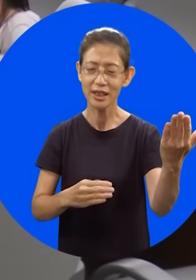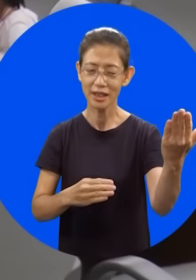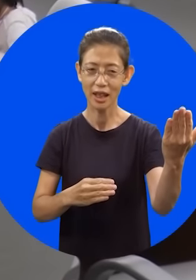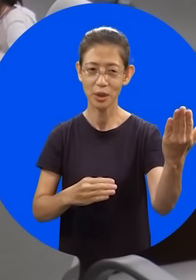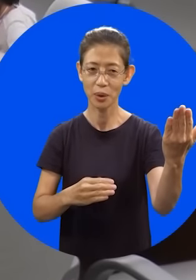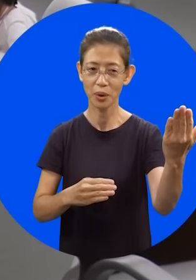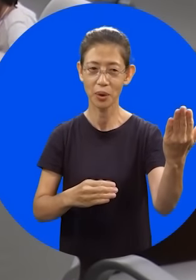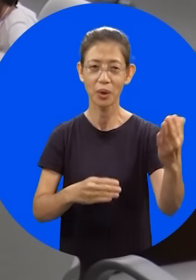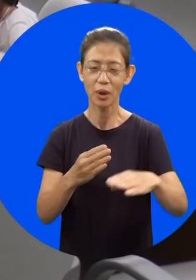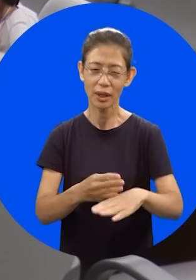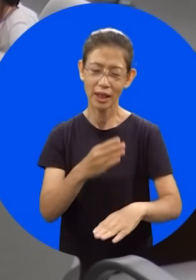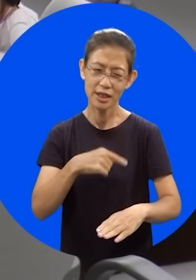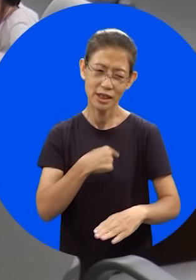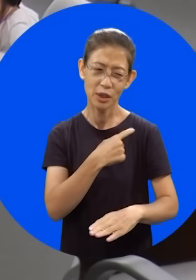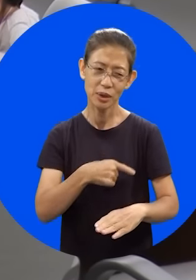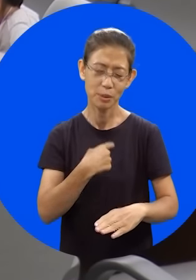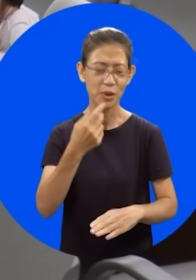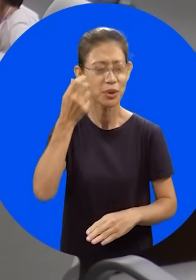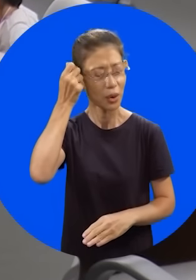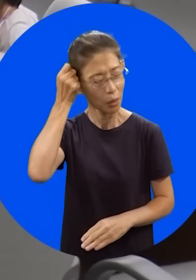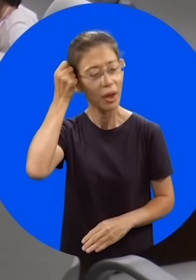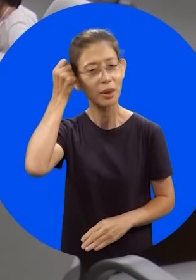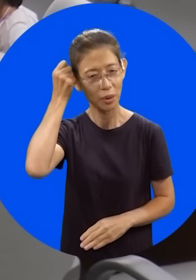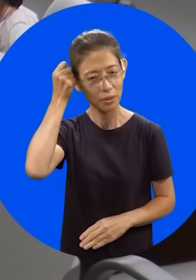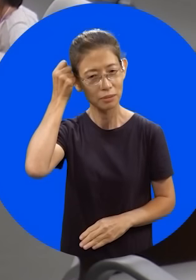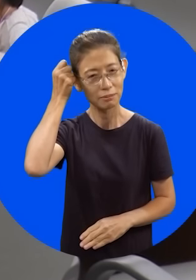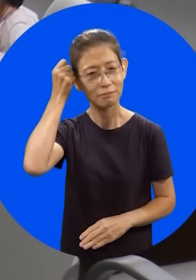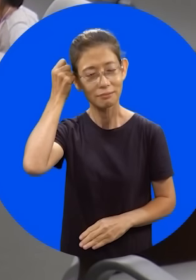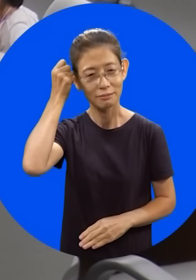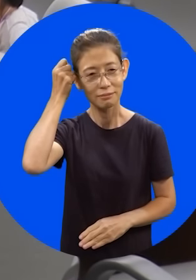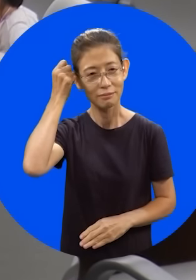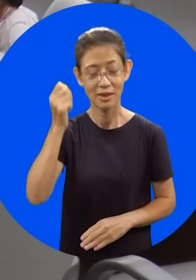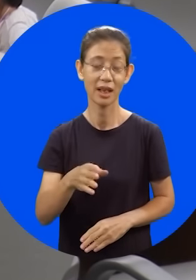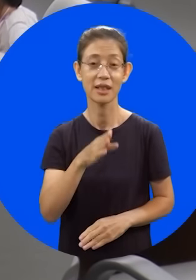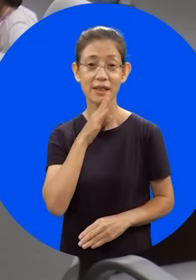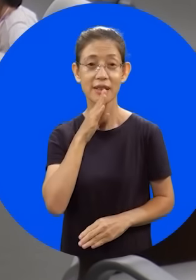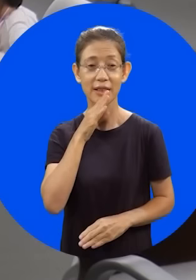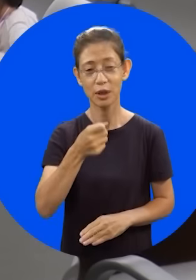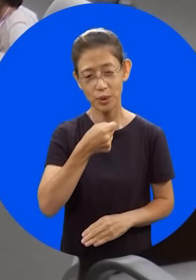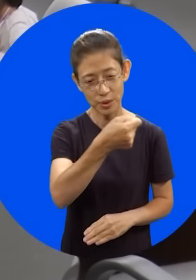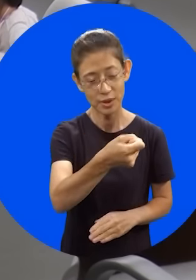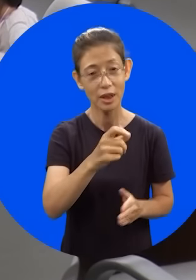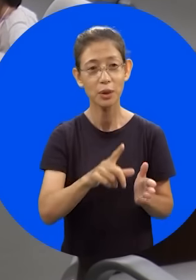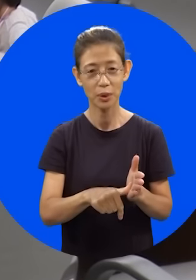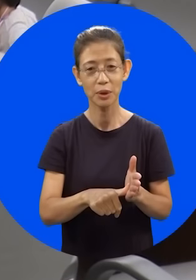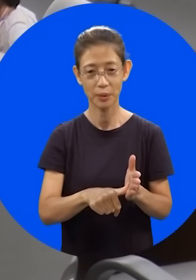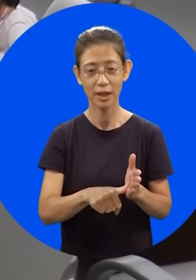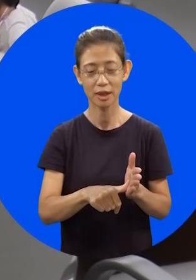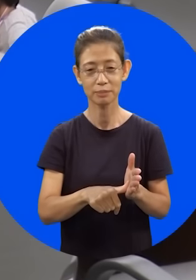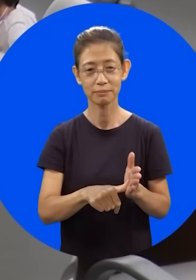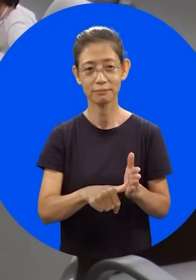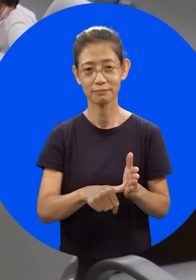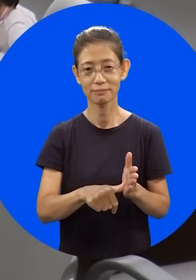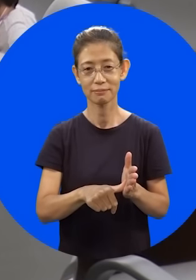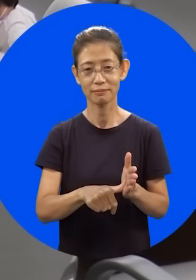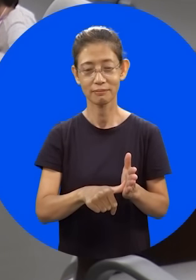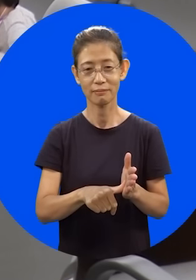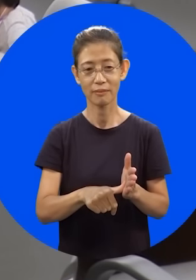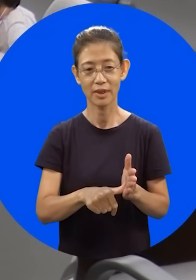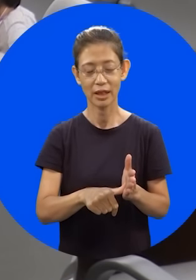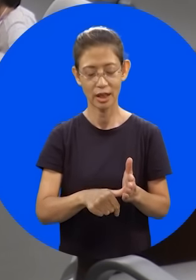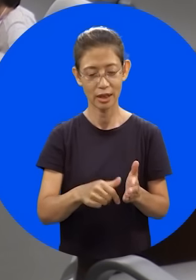時間をいただいているという感謝の気持ちを忘れない。そして実際の取材時、こちらではやはり